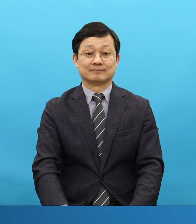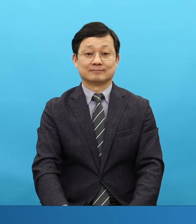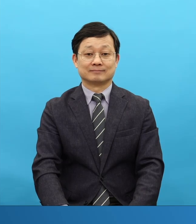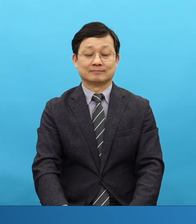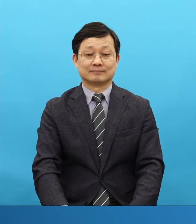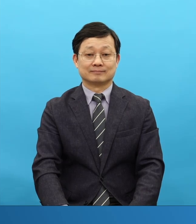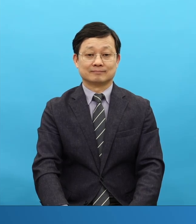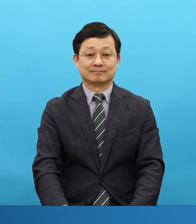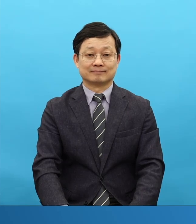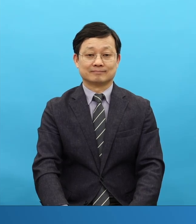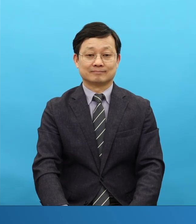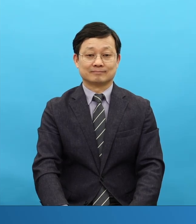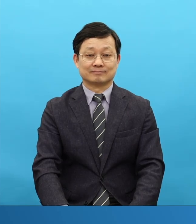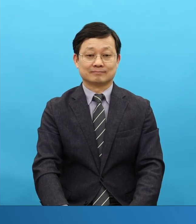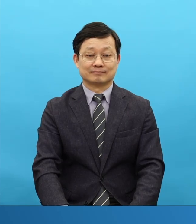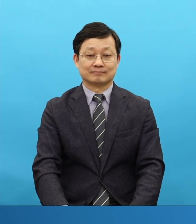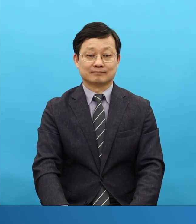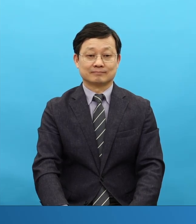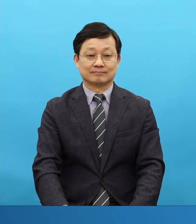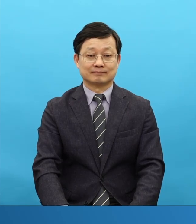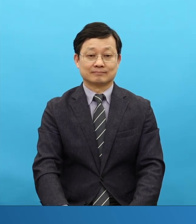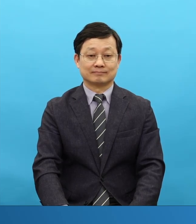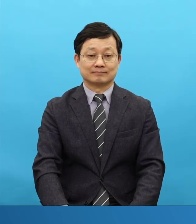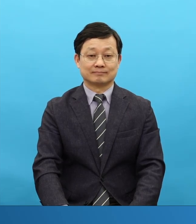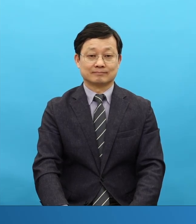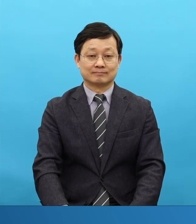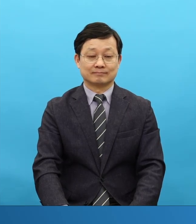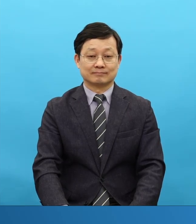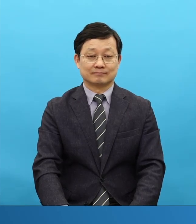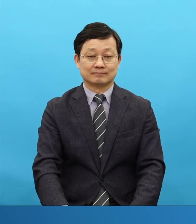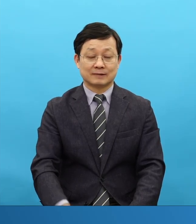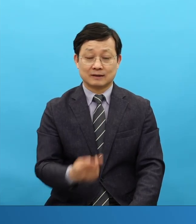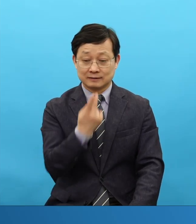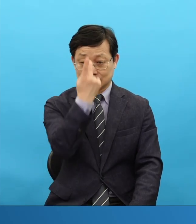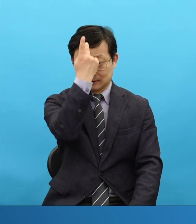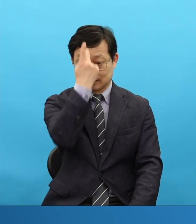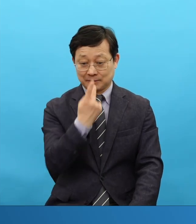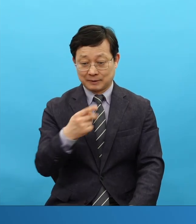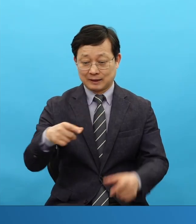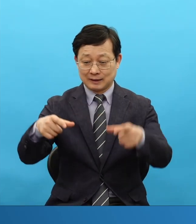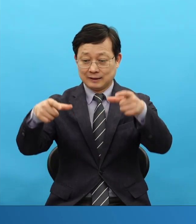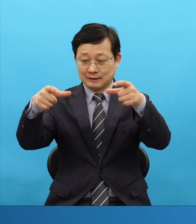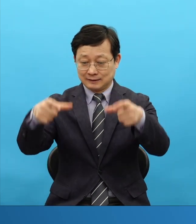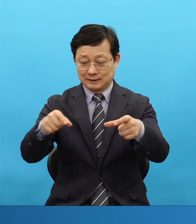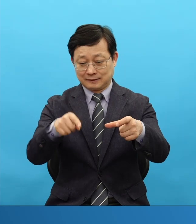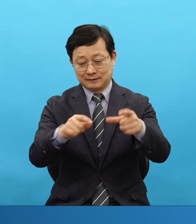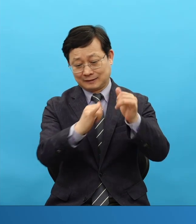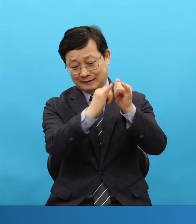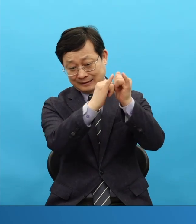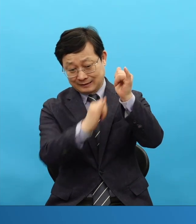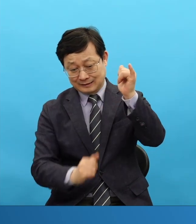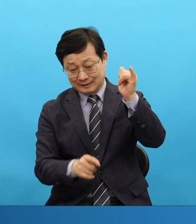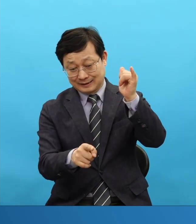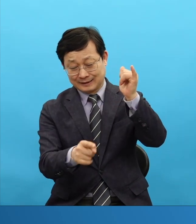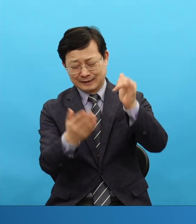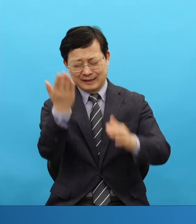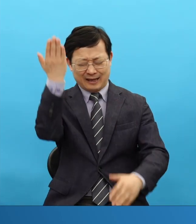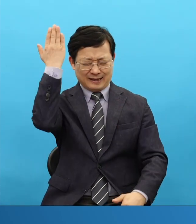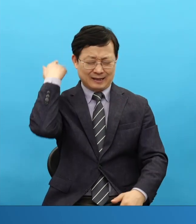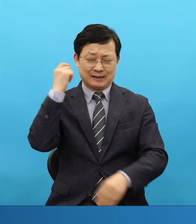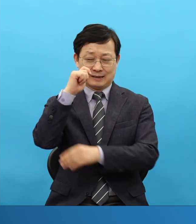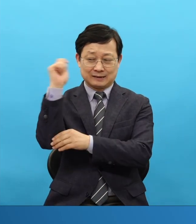사마리아의 역사를 여러분 알고 계시지 않습니까? And you know the history of Samaria. 다윗이 왕이 되고 난